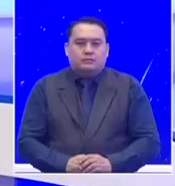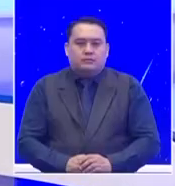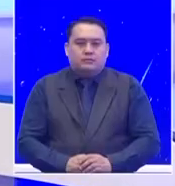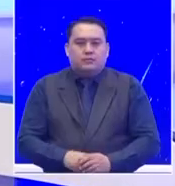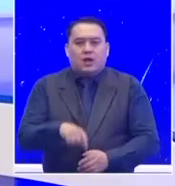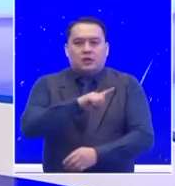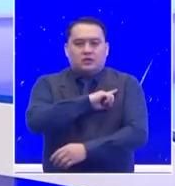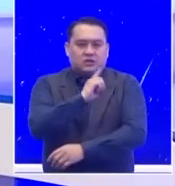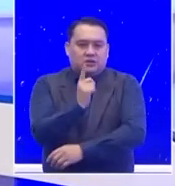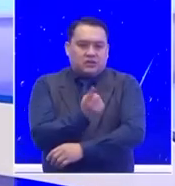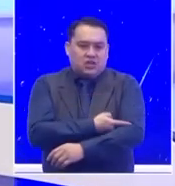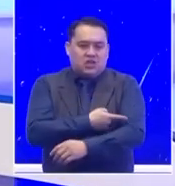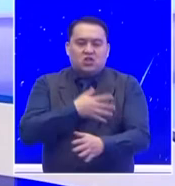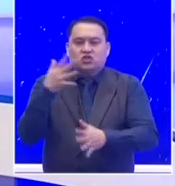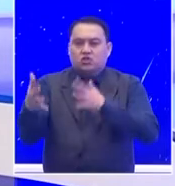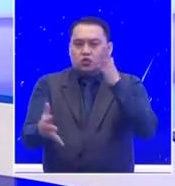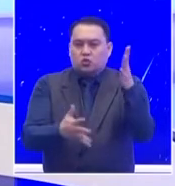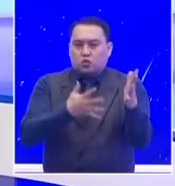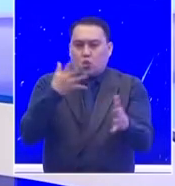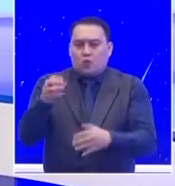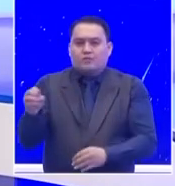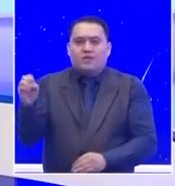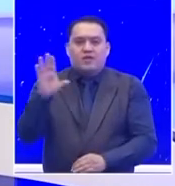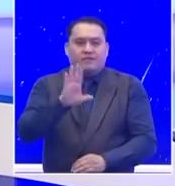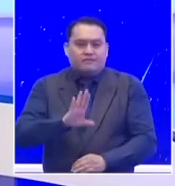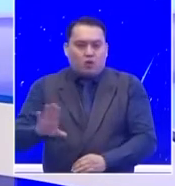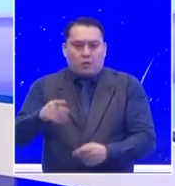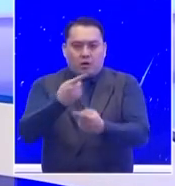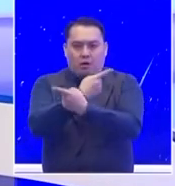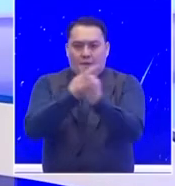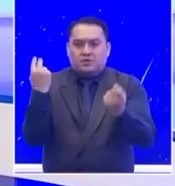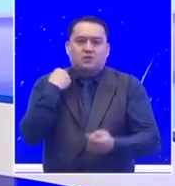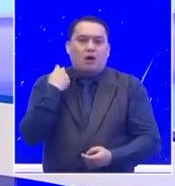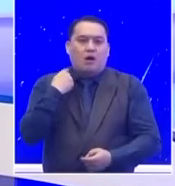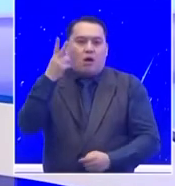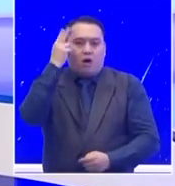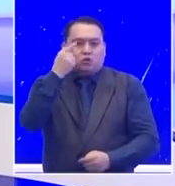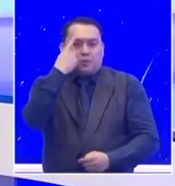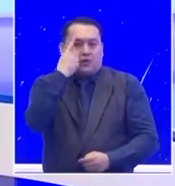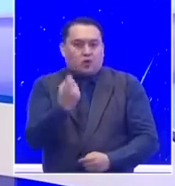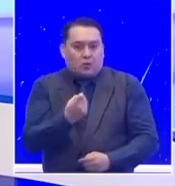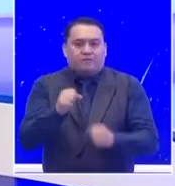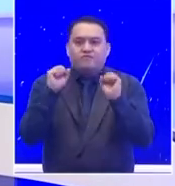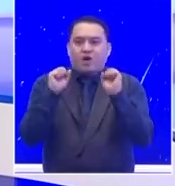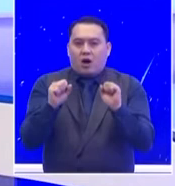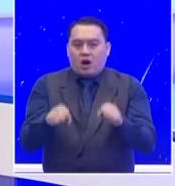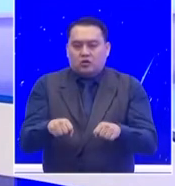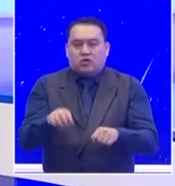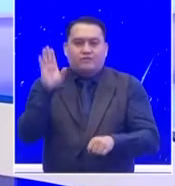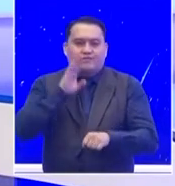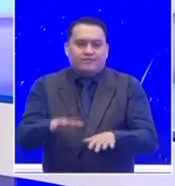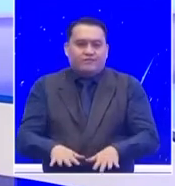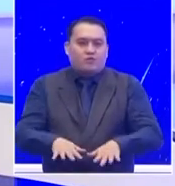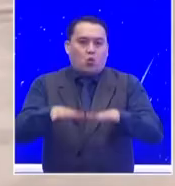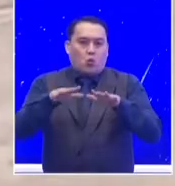Сильнейший шторм Деннис обрушился на Европу. В Великобритании объявлено рекордное количество предупреждений о возможных потоплениях.